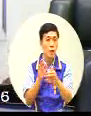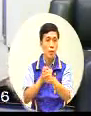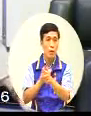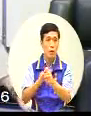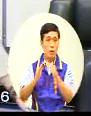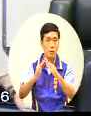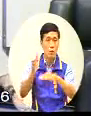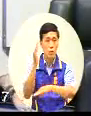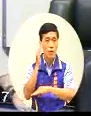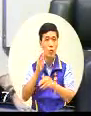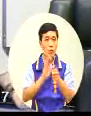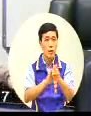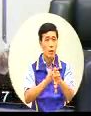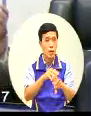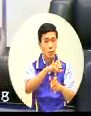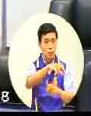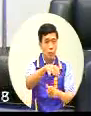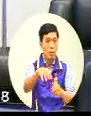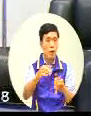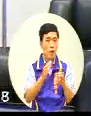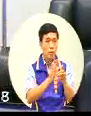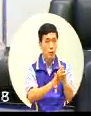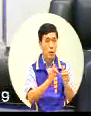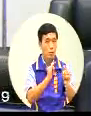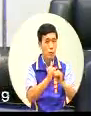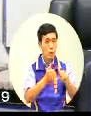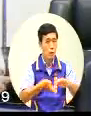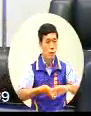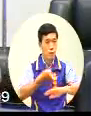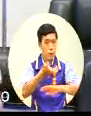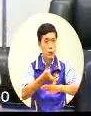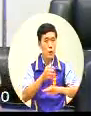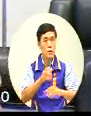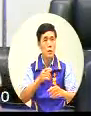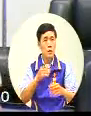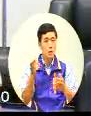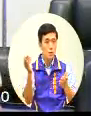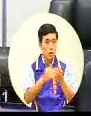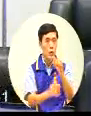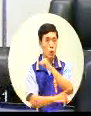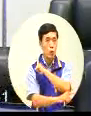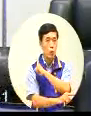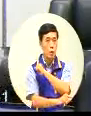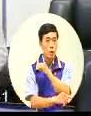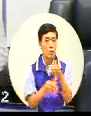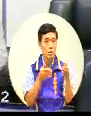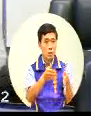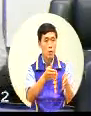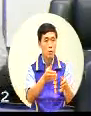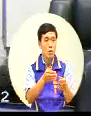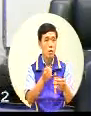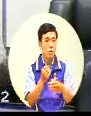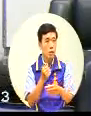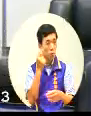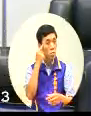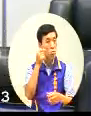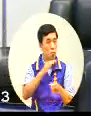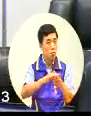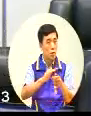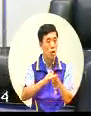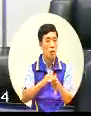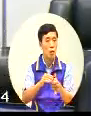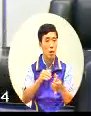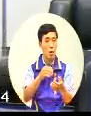为安尼人民付出这么多，结果他连最后的一个肯定都没办法拿到， 所以我在这边要特别强调是说，如